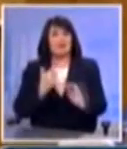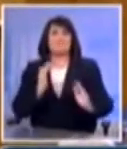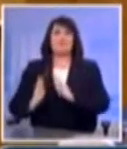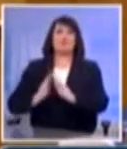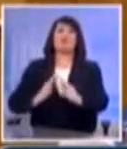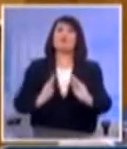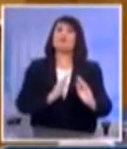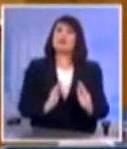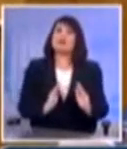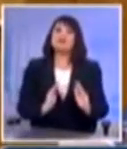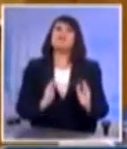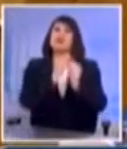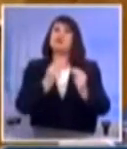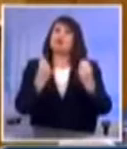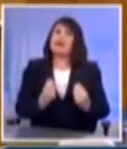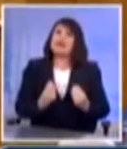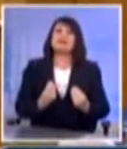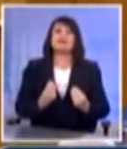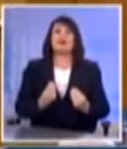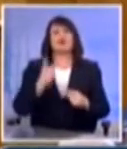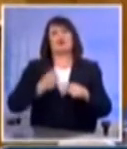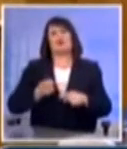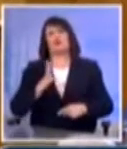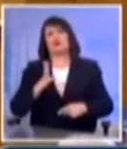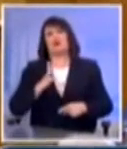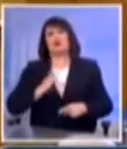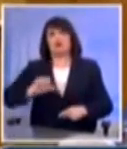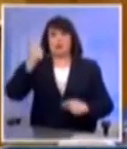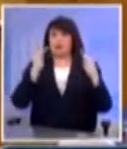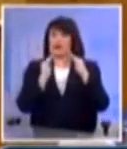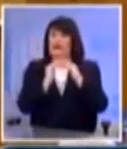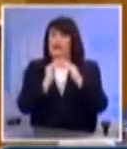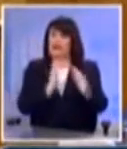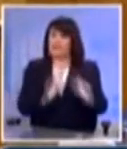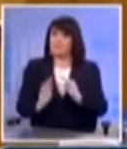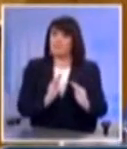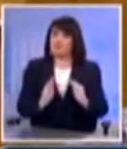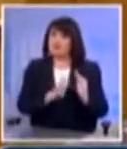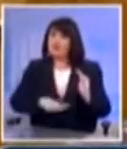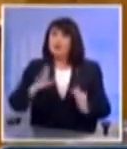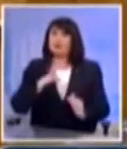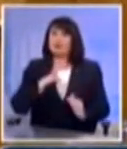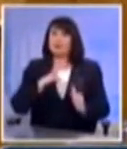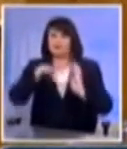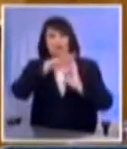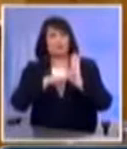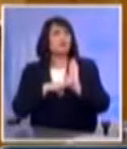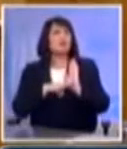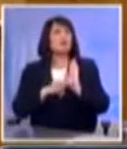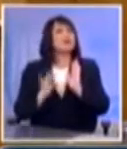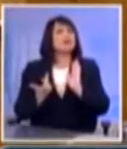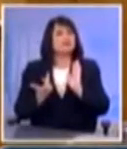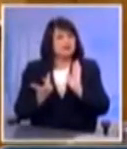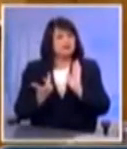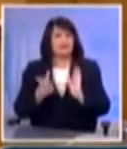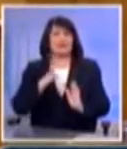προστατεύοντας αποτελεσματικά τα λαϊκά στρώματα, με την προστασία της πρώτης κατοικίας, με το πρόγραμμα για